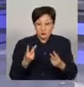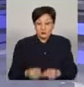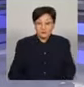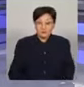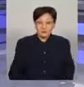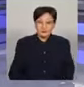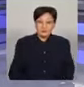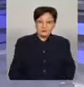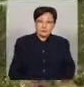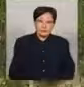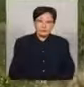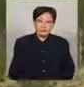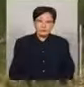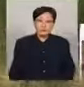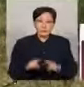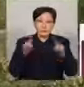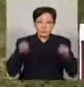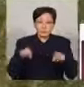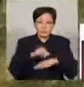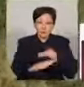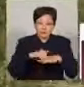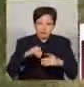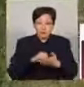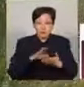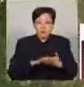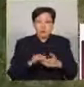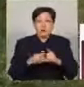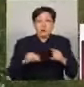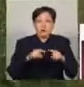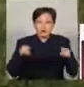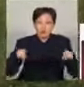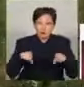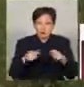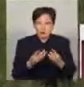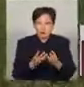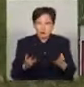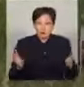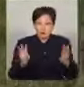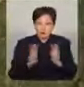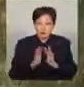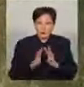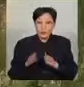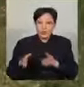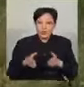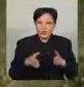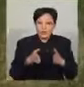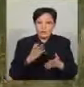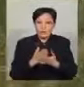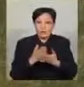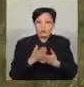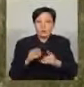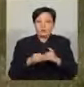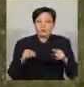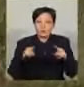salıñızdar. Kartada köşede belgilenen jerdi kojayını korşap algan eken. Al, жолу бар деп жер сатып алган жыршылык